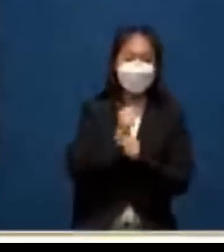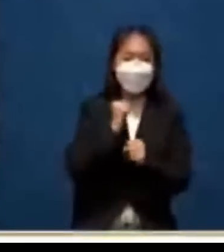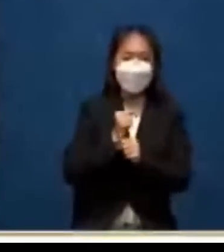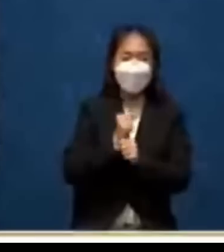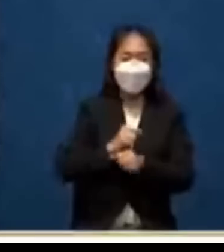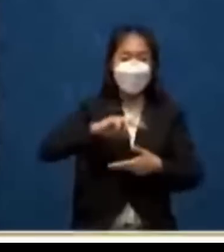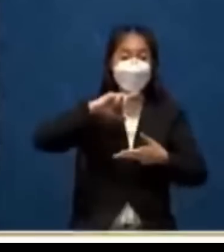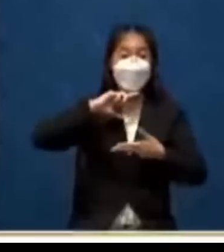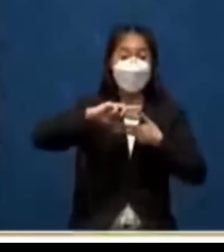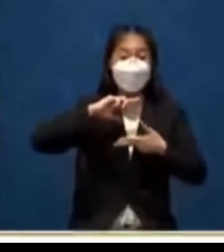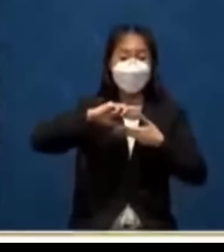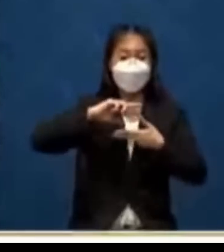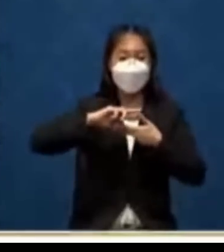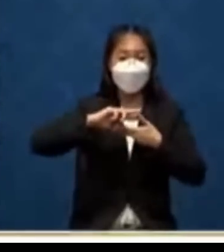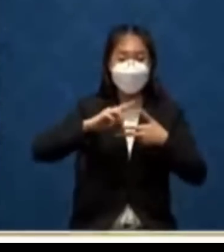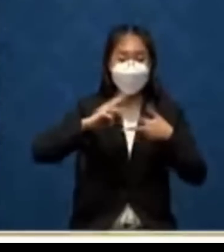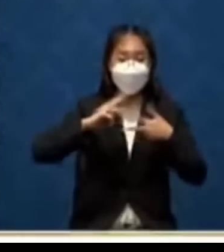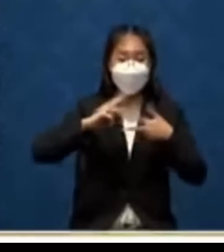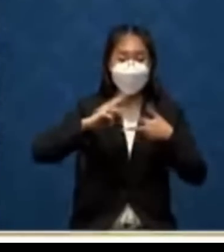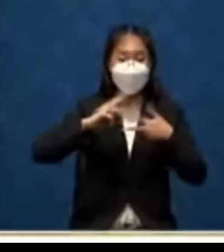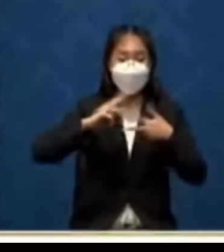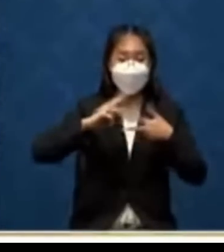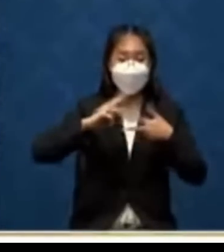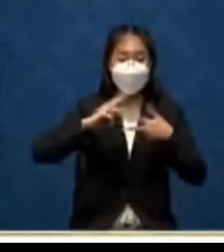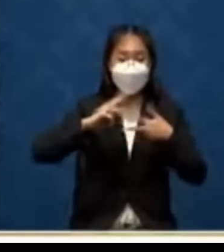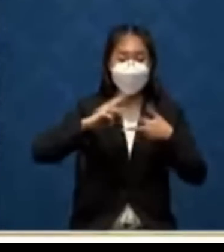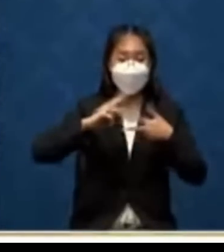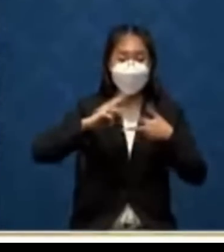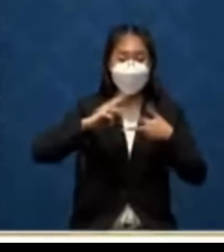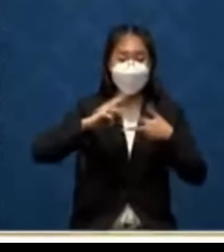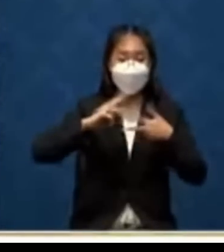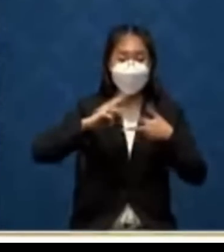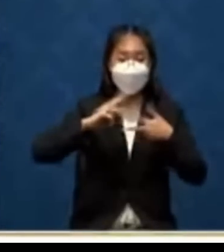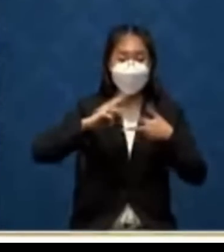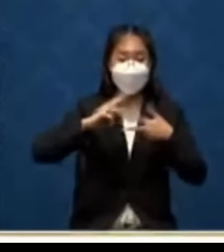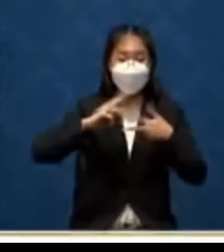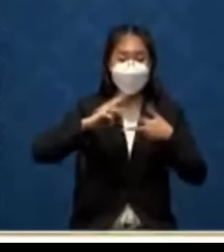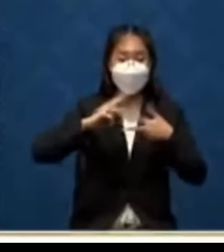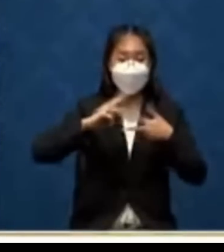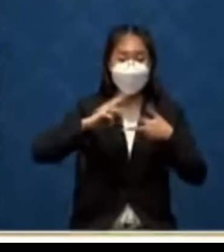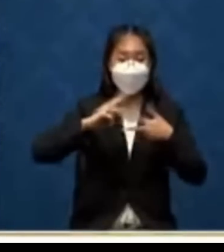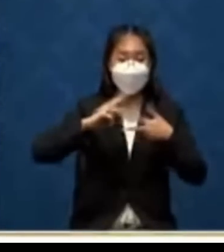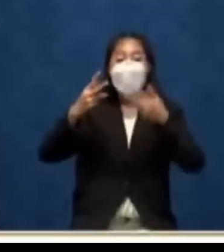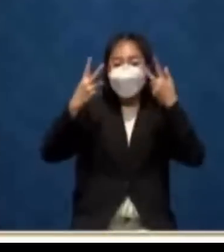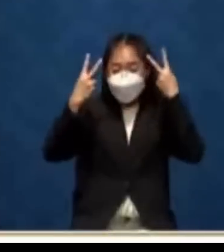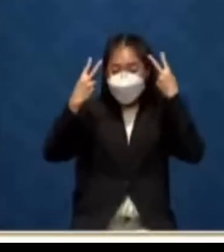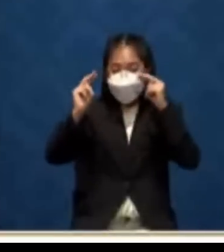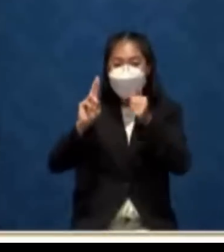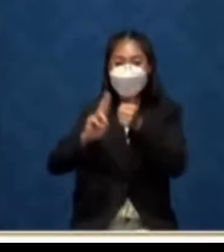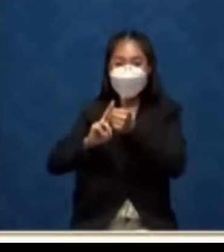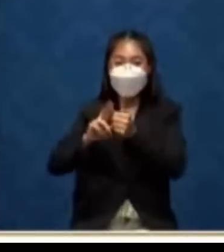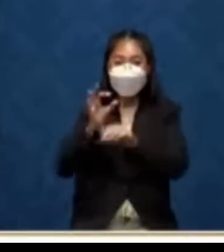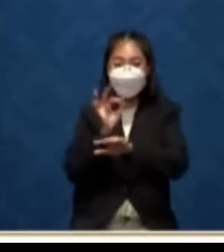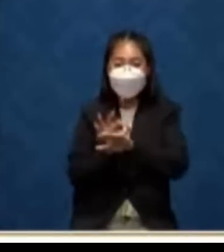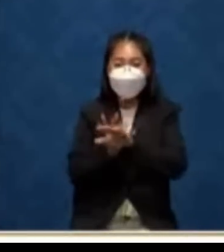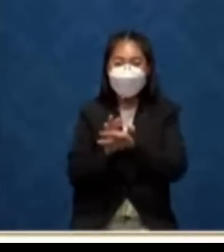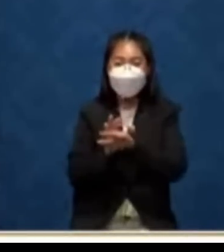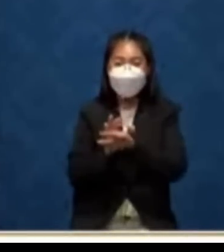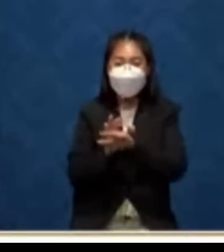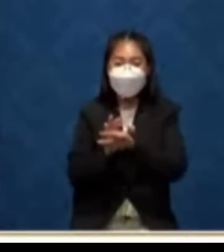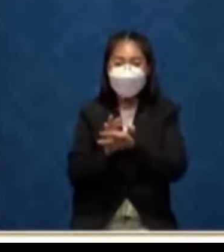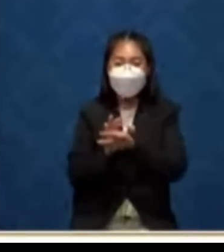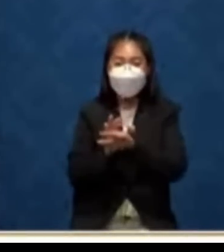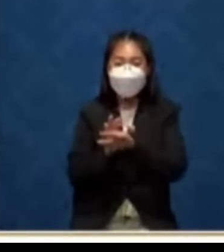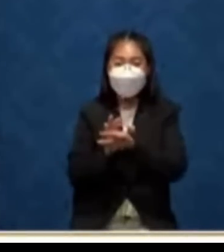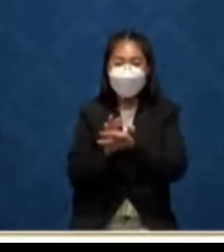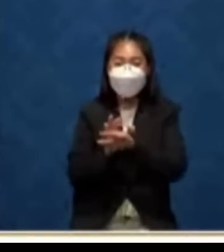ในวันที่พลเอกประยุทธ์กับพลเอกประวิตรยังพอชื่นมื่นกันอยู่มียอดเงินบริจาคเข้าพรรค3ล้านบาทจาก